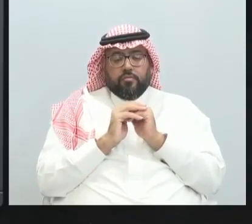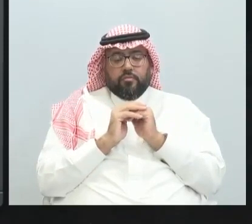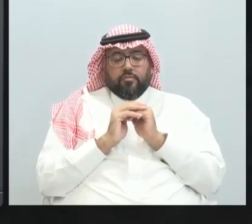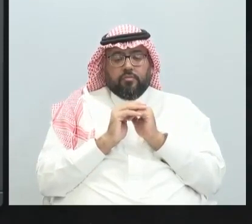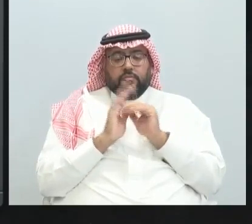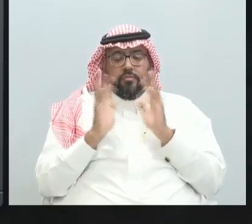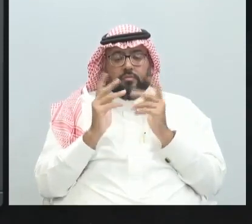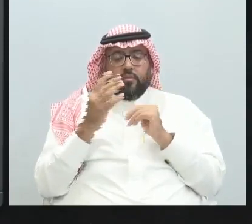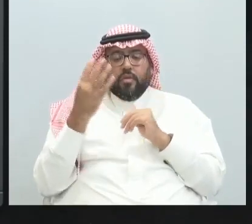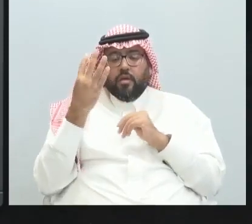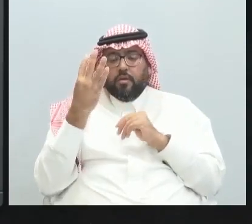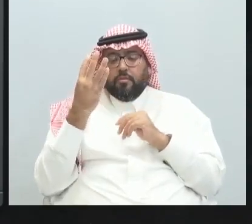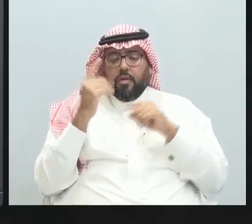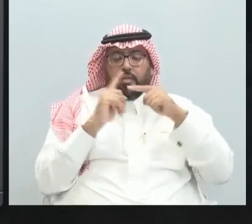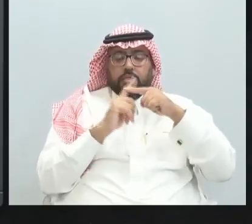راسي